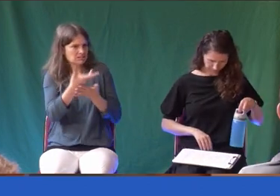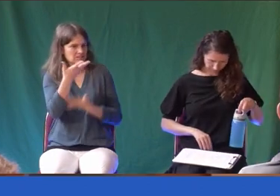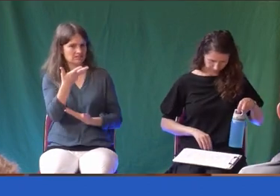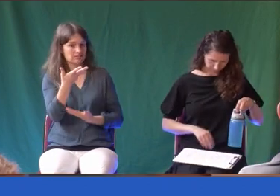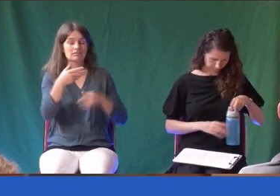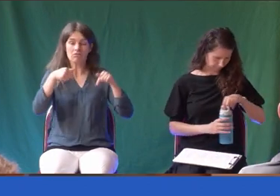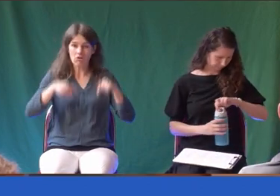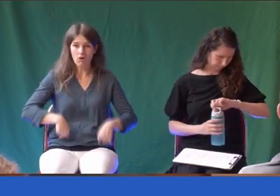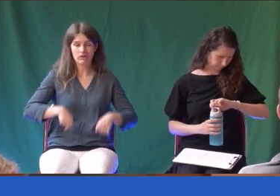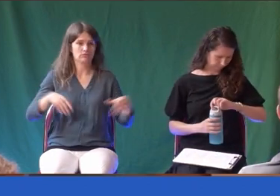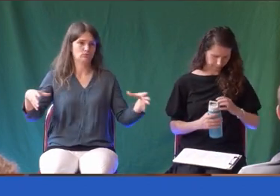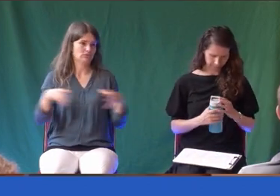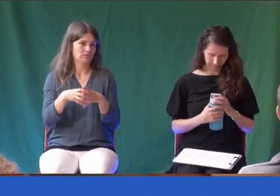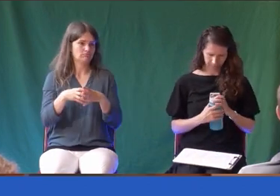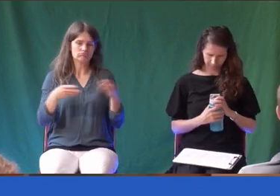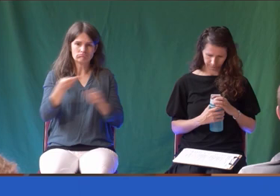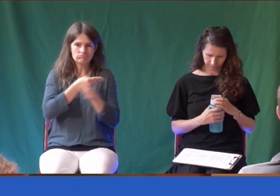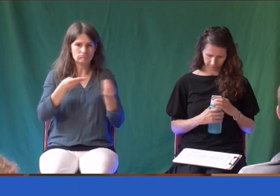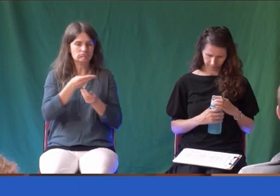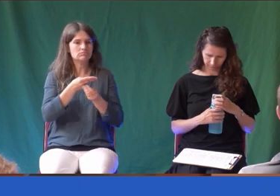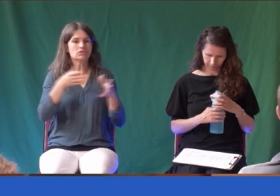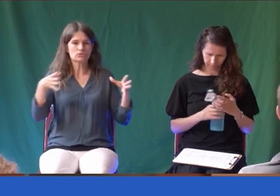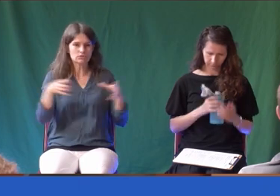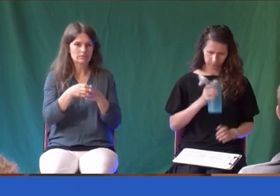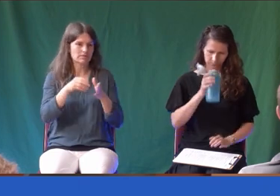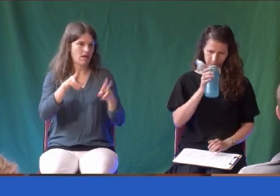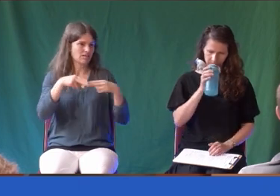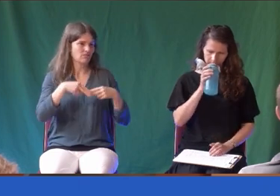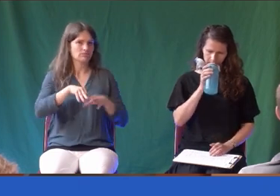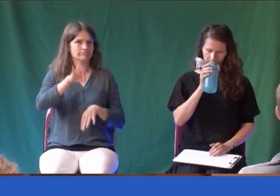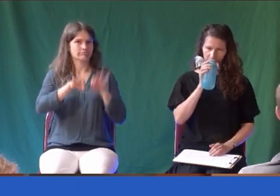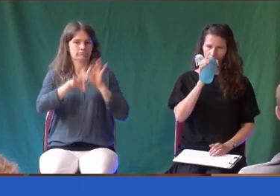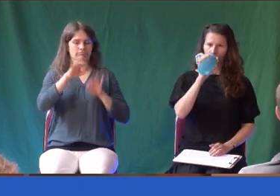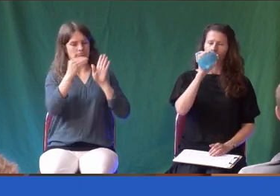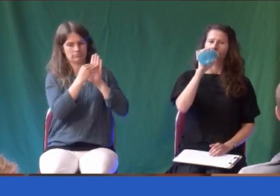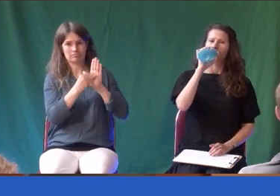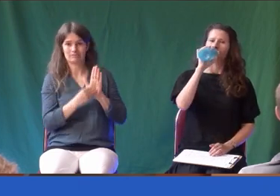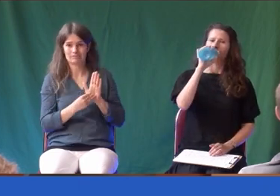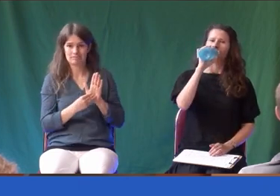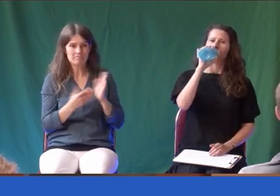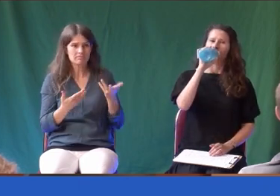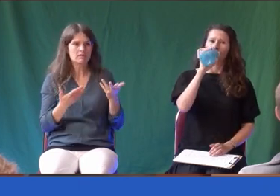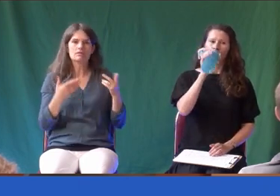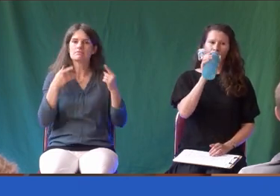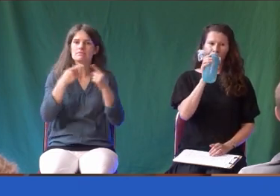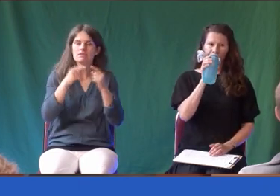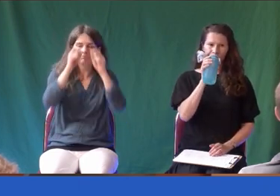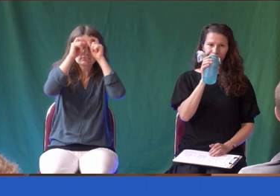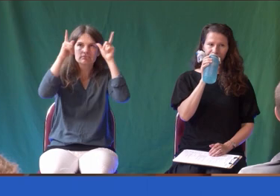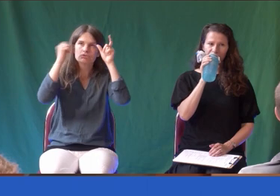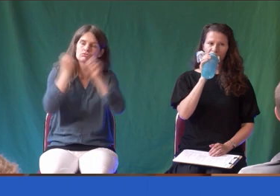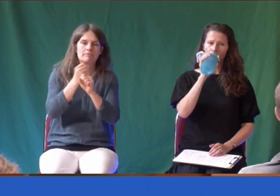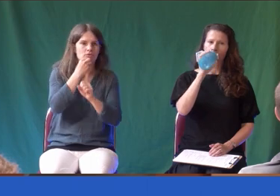und sie uns gemeinsame Arbeiten immer mit dem Ziel vor Augen das Eltern mit Behinderung einfach Eltern sein dürfen